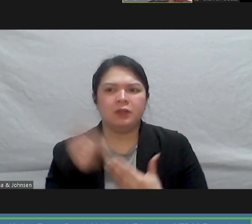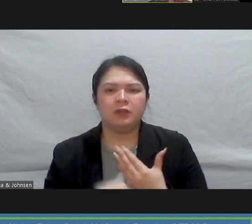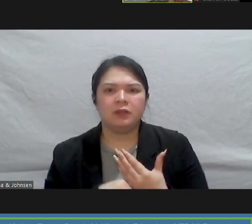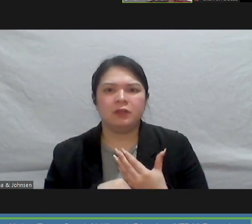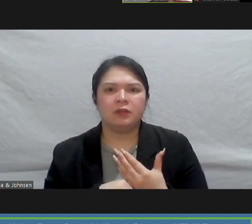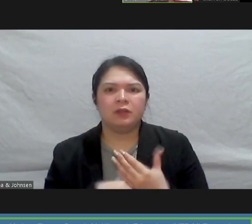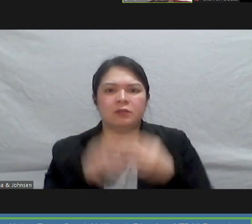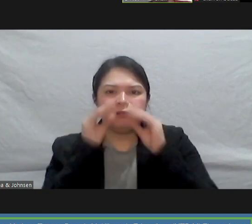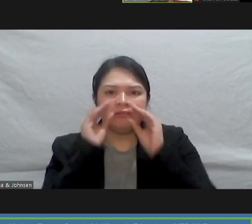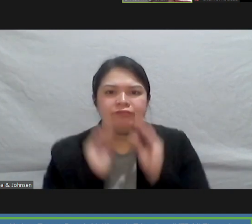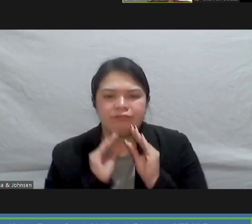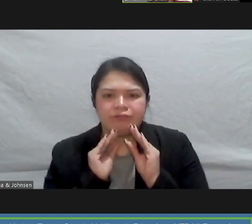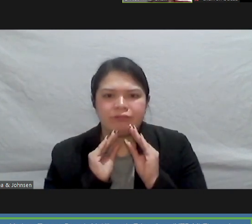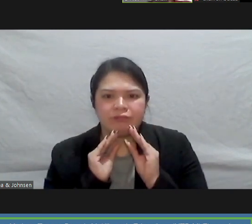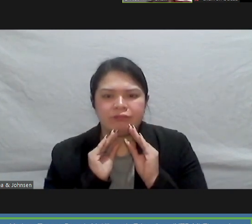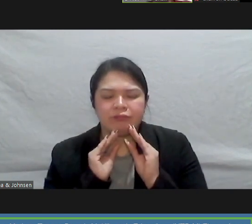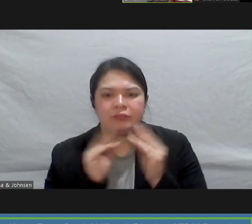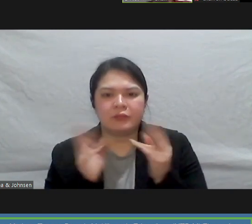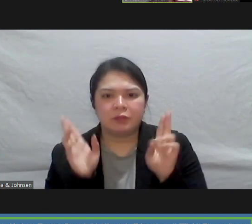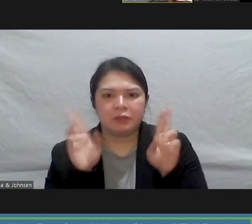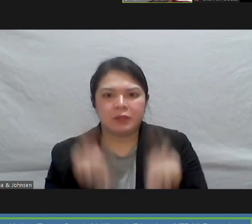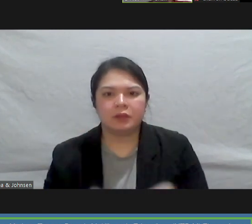ang nangyari.